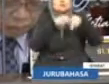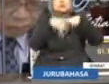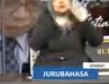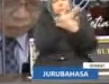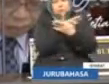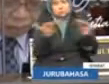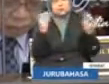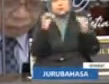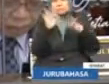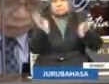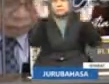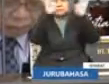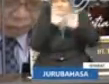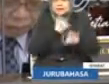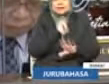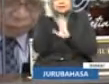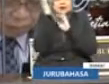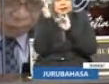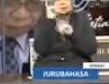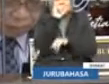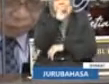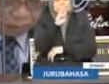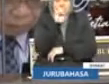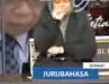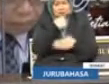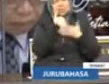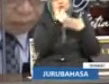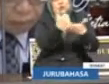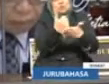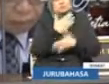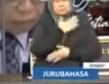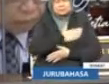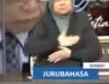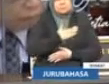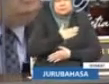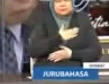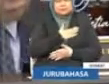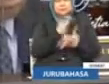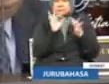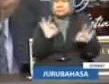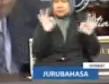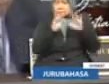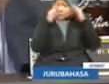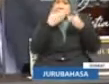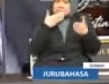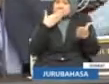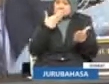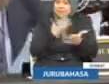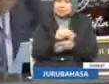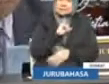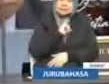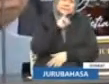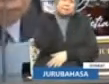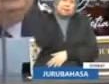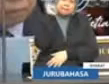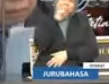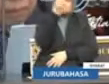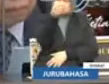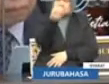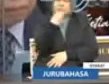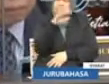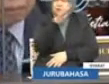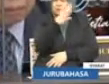of people say ini Mustofa seharusnya bromat boleh menolong dalam hal ini mengambil perhatian yang bagus ya saya Semalam